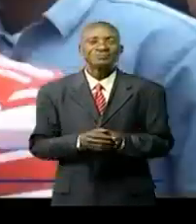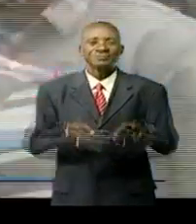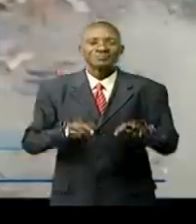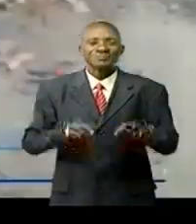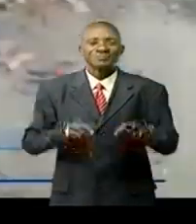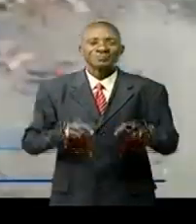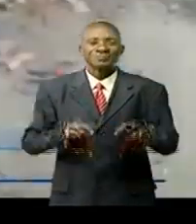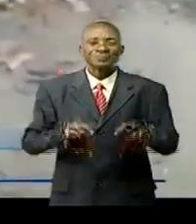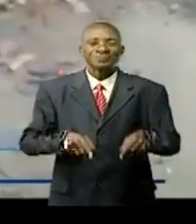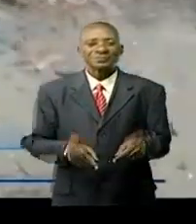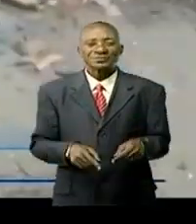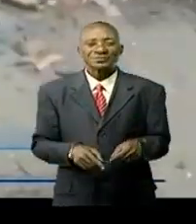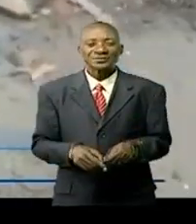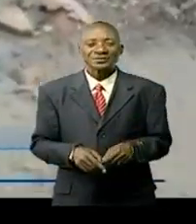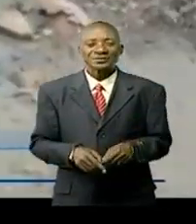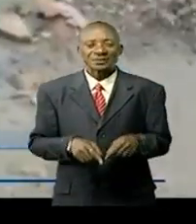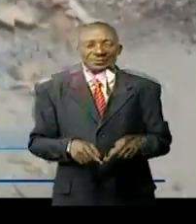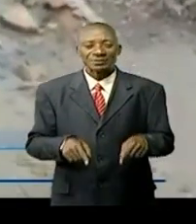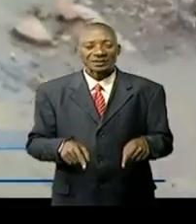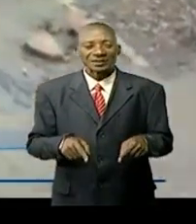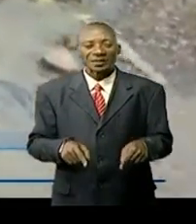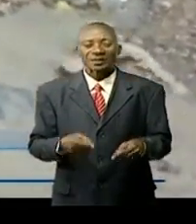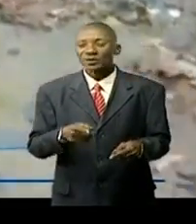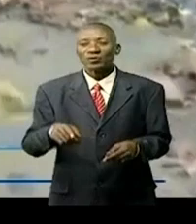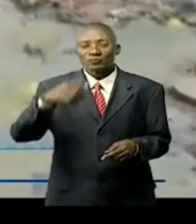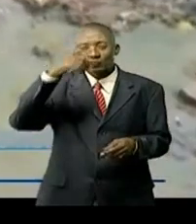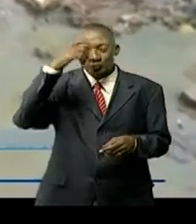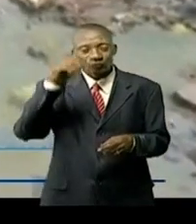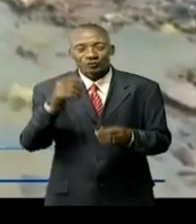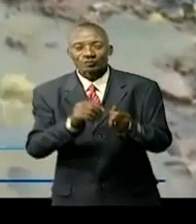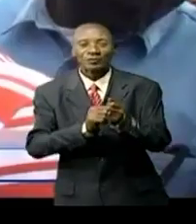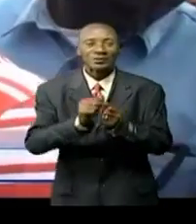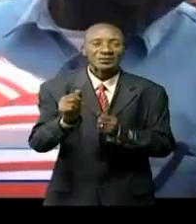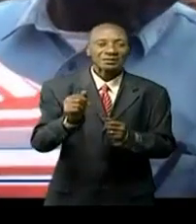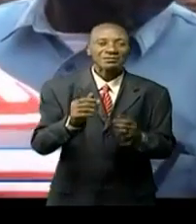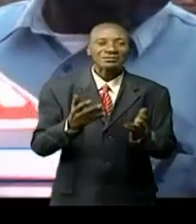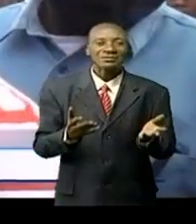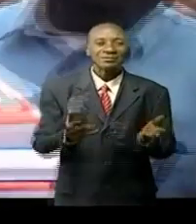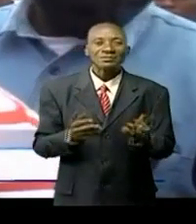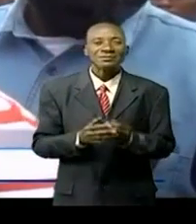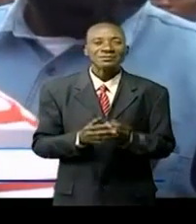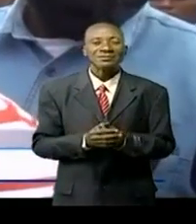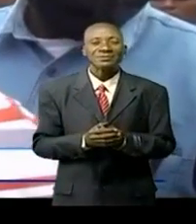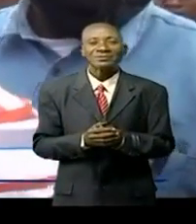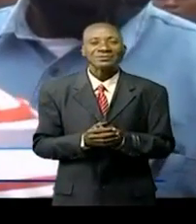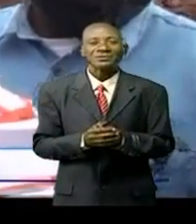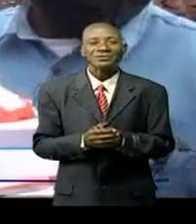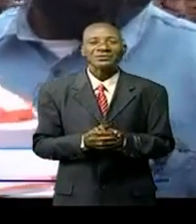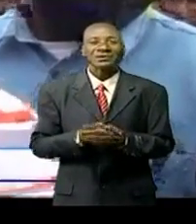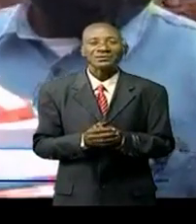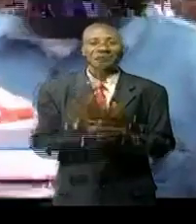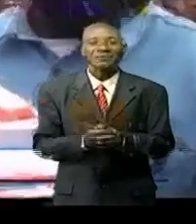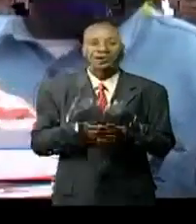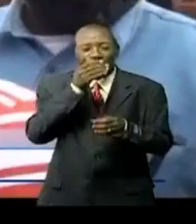Est-ce que vous faites encore face aux eaux usées? Est-ce qu'il y a encore des odeurs?